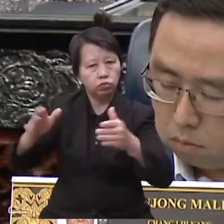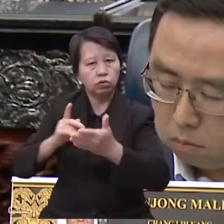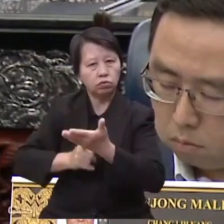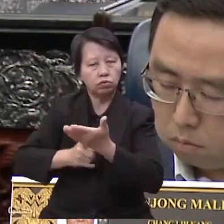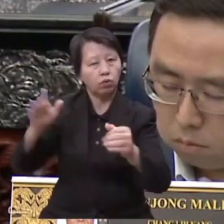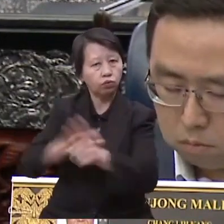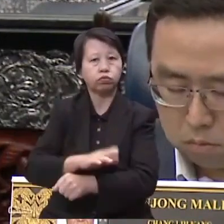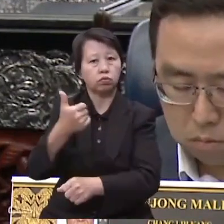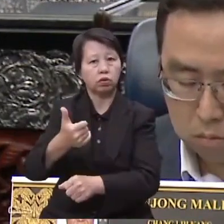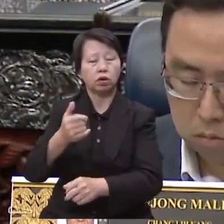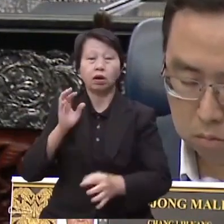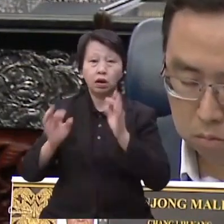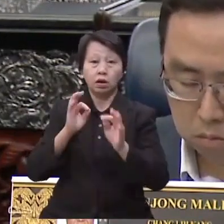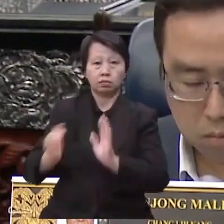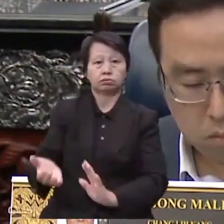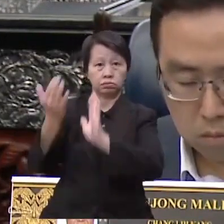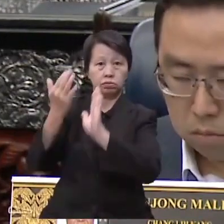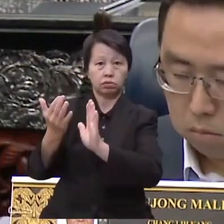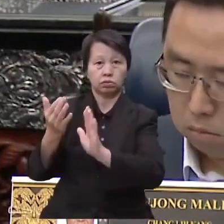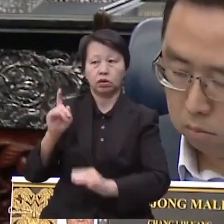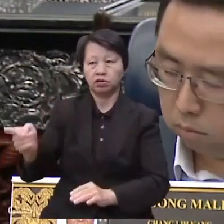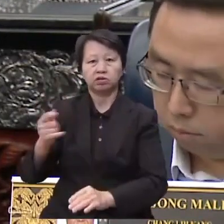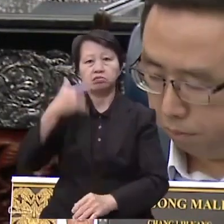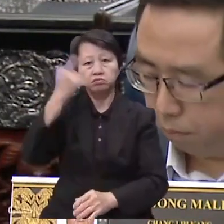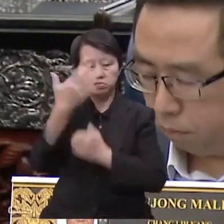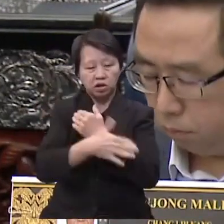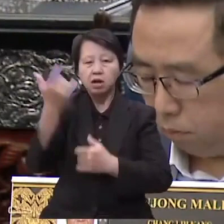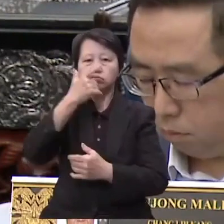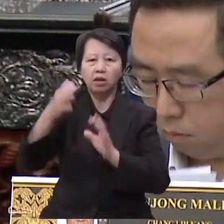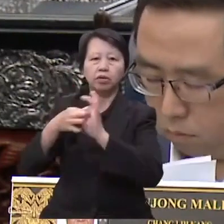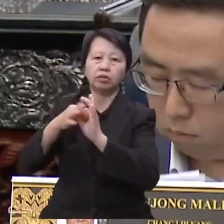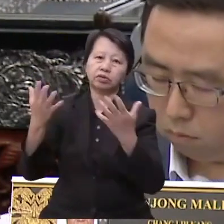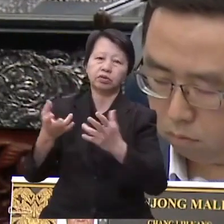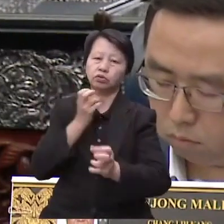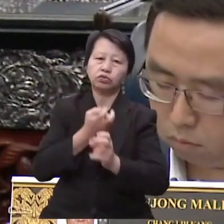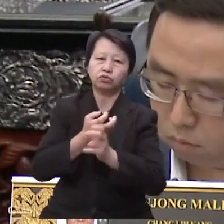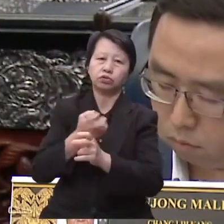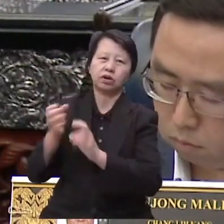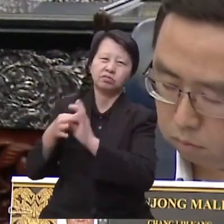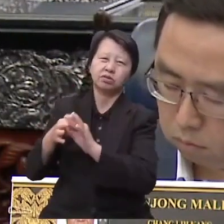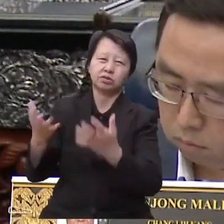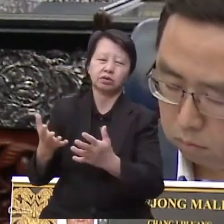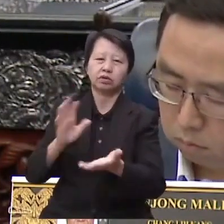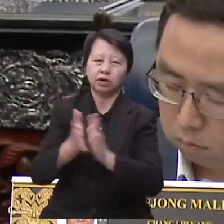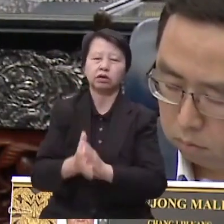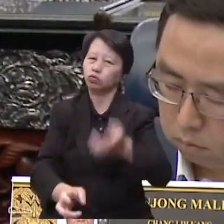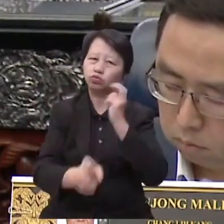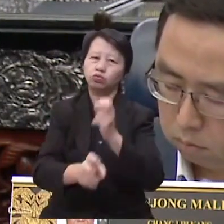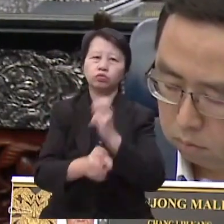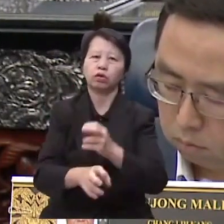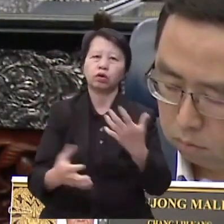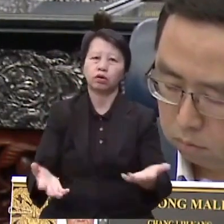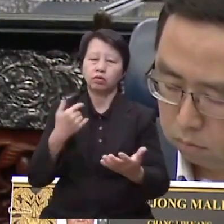kalau kita berdepan dengan situasi yang mana satu negara tidak mahu bagi kerjasama atau susah nak bagi kerjasama maka susah untuk